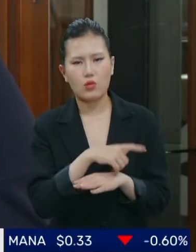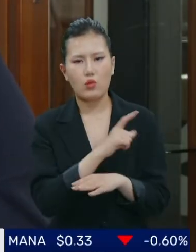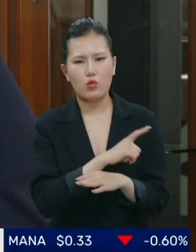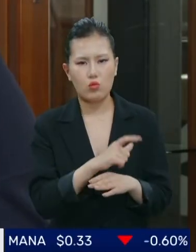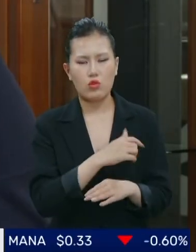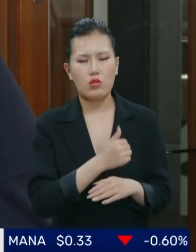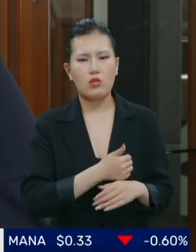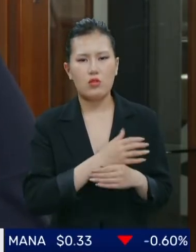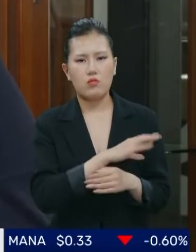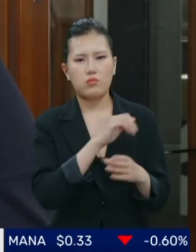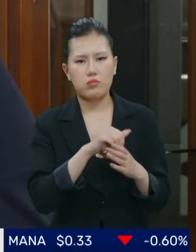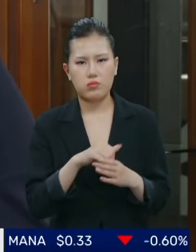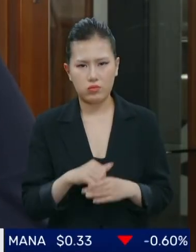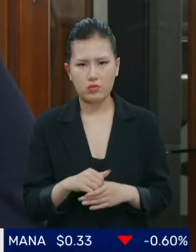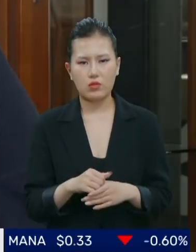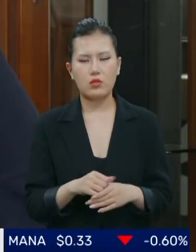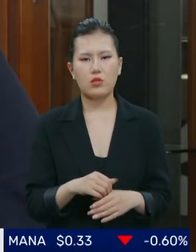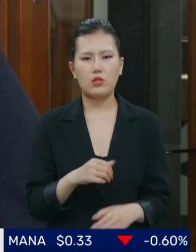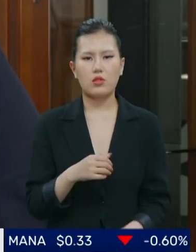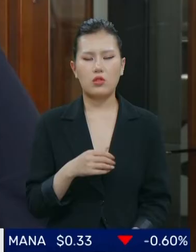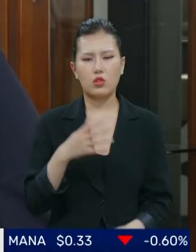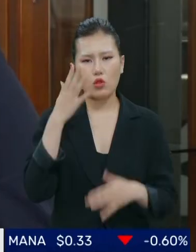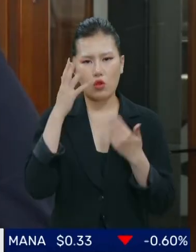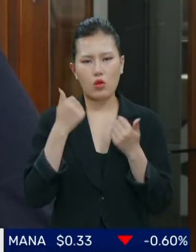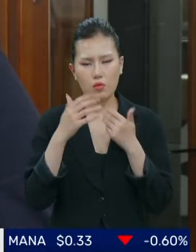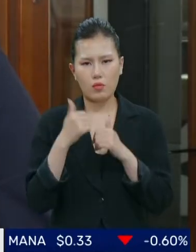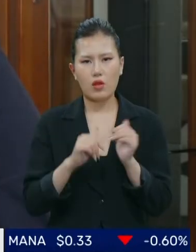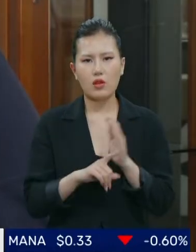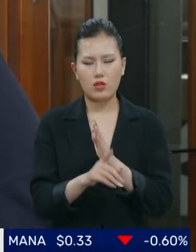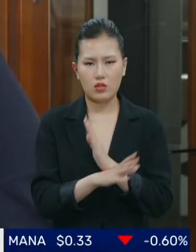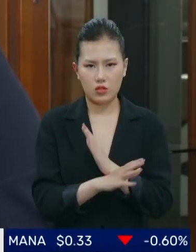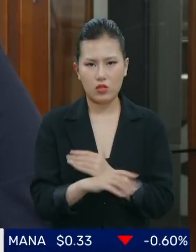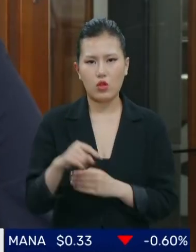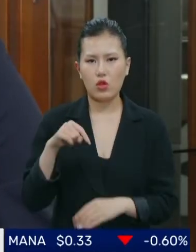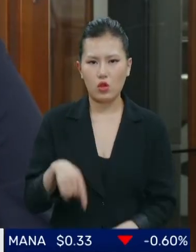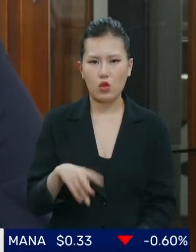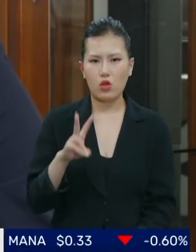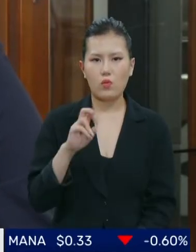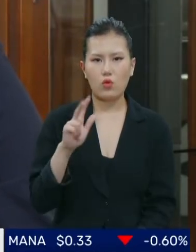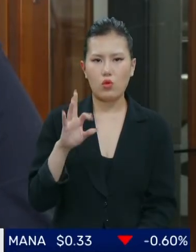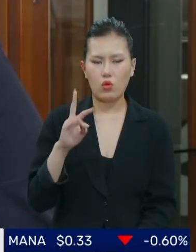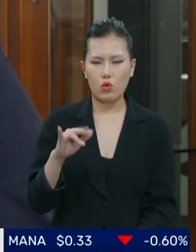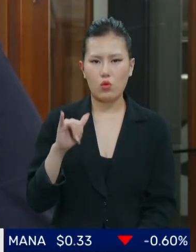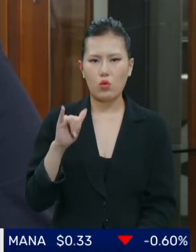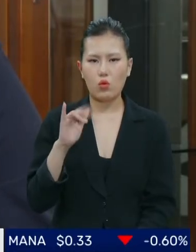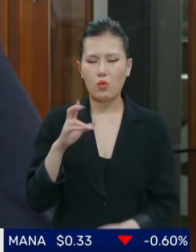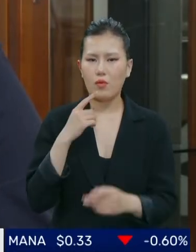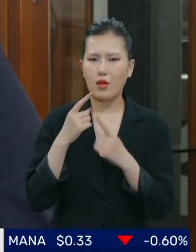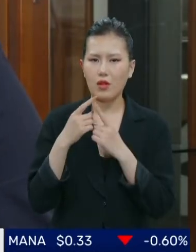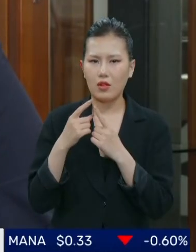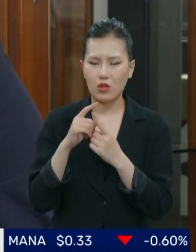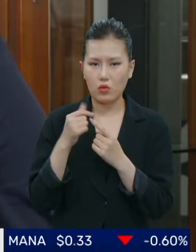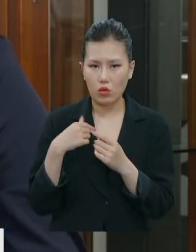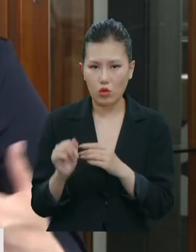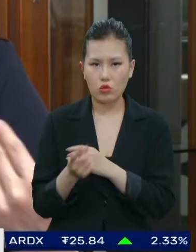1.5 төвшин зохион байгуулалт болсон. Мөн энэ жилийн Улаанбаатар яриа хэлцээ олон улсын баг хурлын онцлог нь гэх